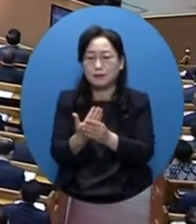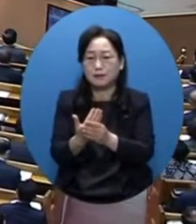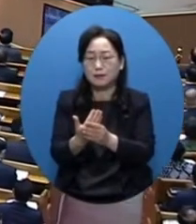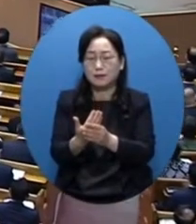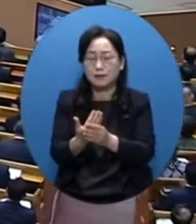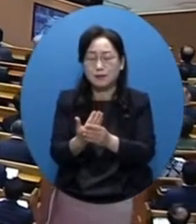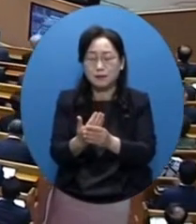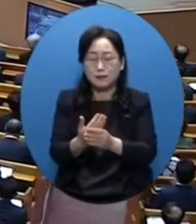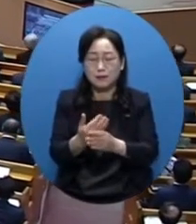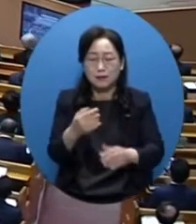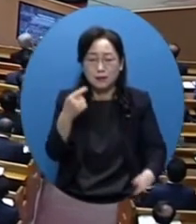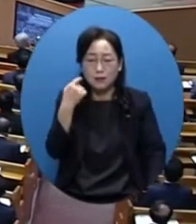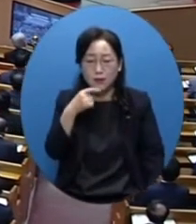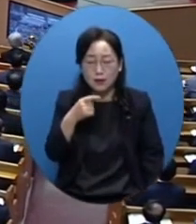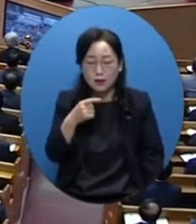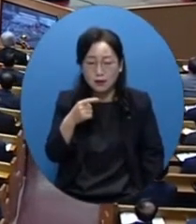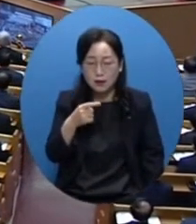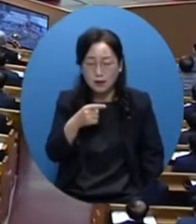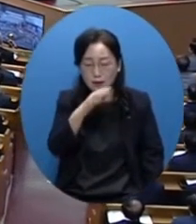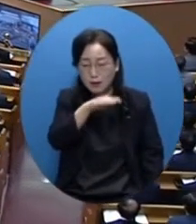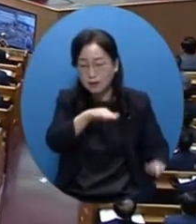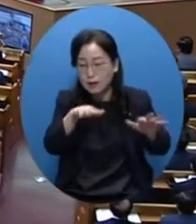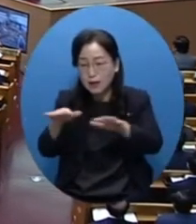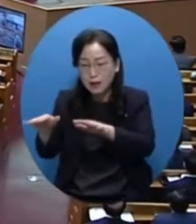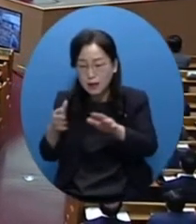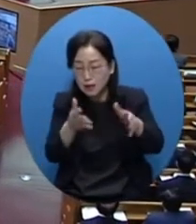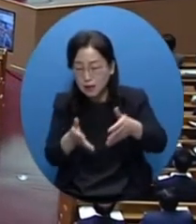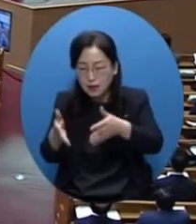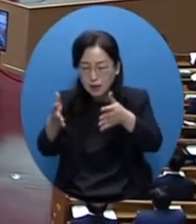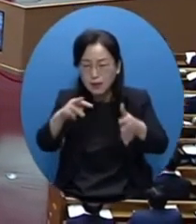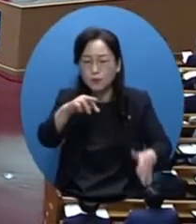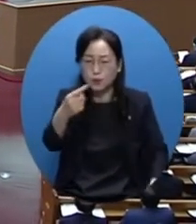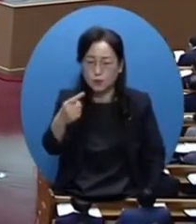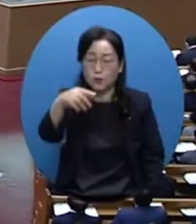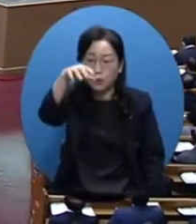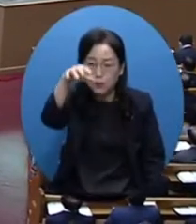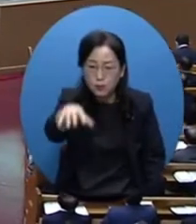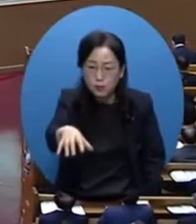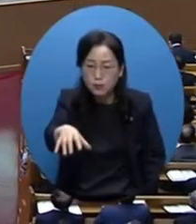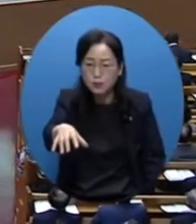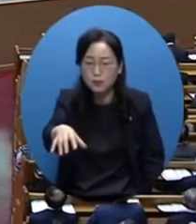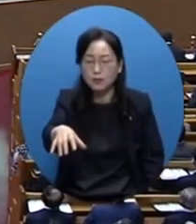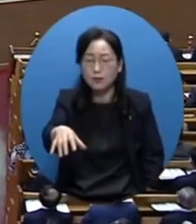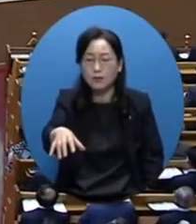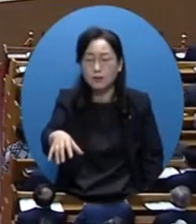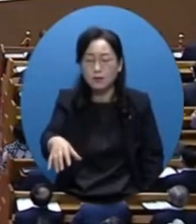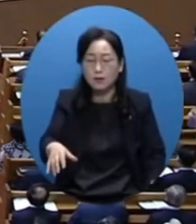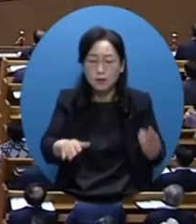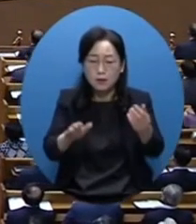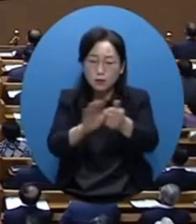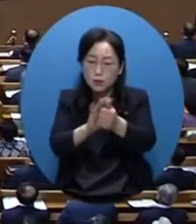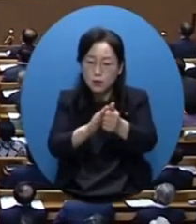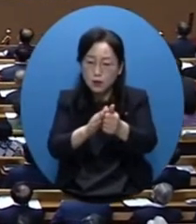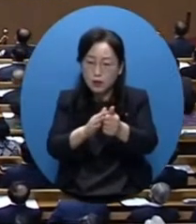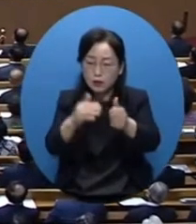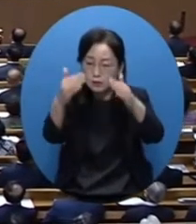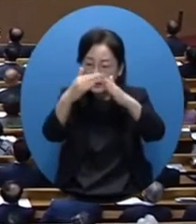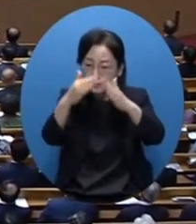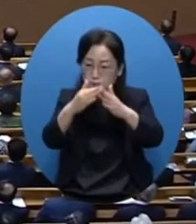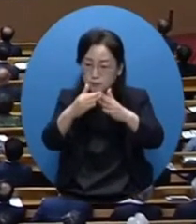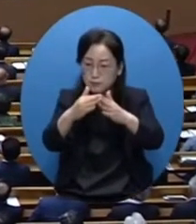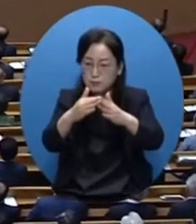장연 옆에 꿈이 퍼가는 것에 위험한 하고 있었습니다 그런데 위독하다 고 해서